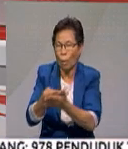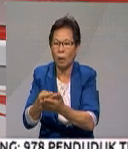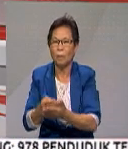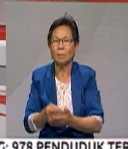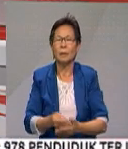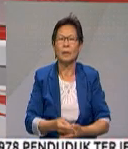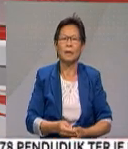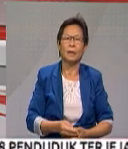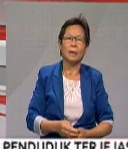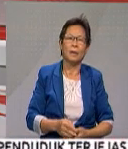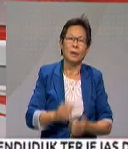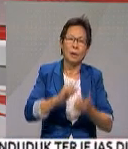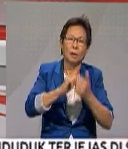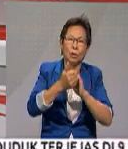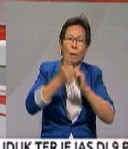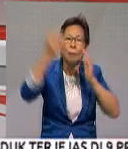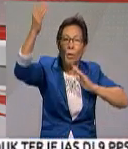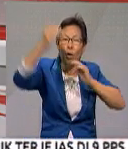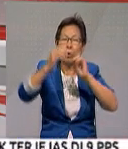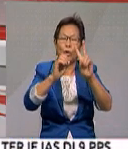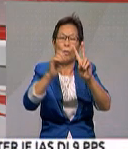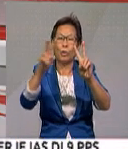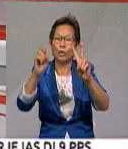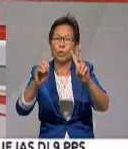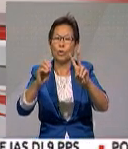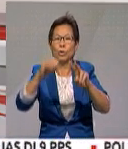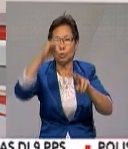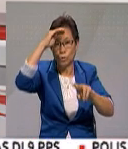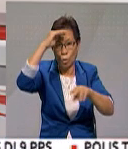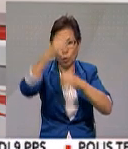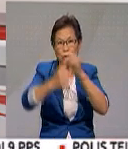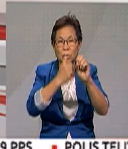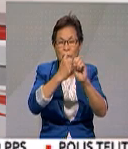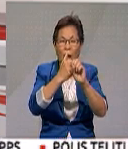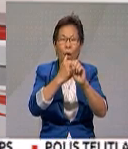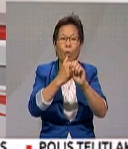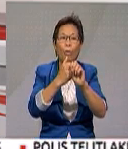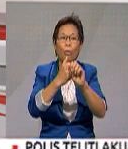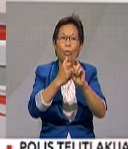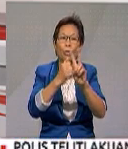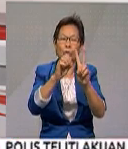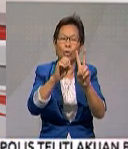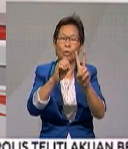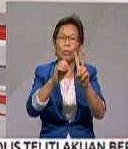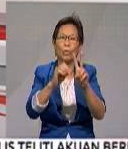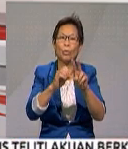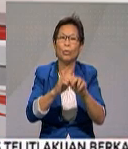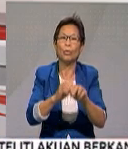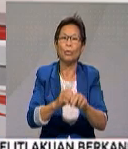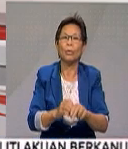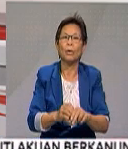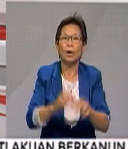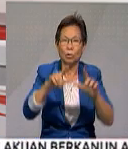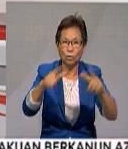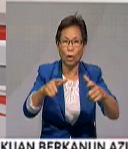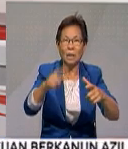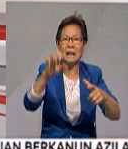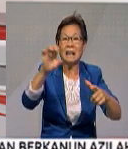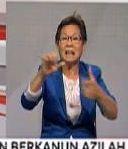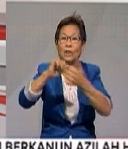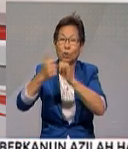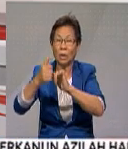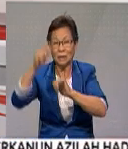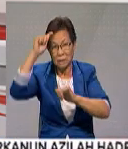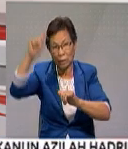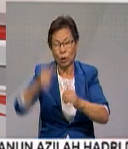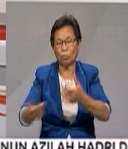Menjelang Sukan Malaysia Sukma 2020 di Johor tahun hadapan, skuad Isukan Terengganu kini mengintai peluang untuk